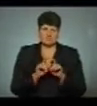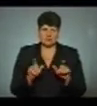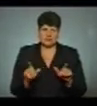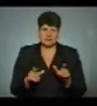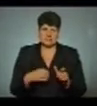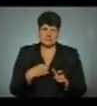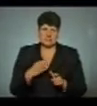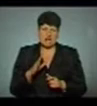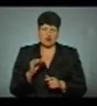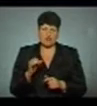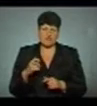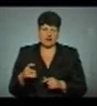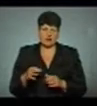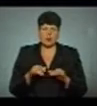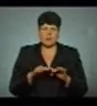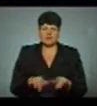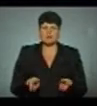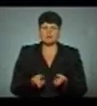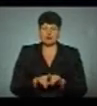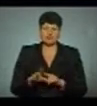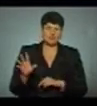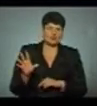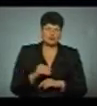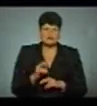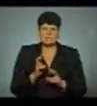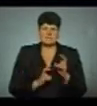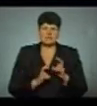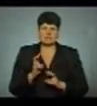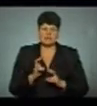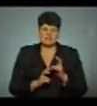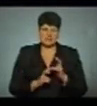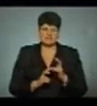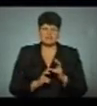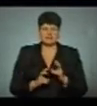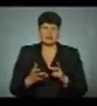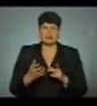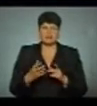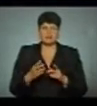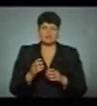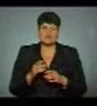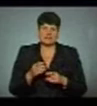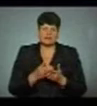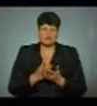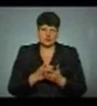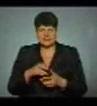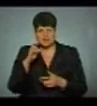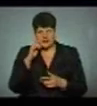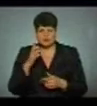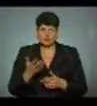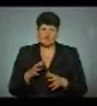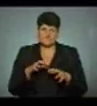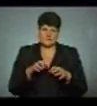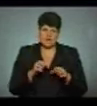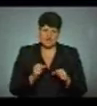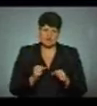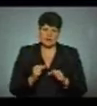страхових компаній. А також усіх підприємств критичної інфраструктури, державної та комунальної власності